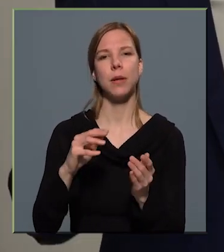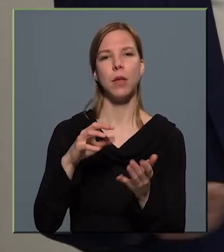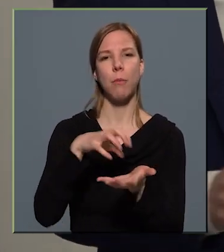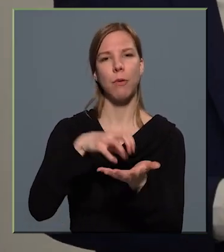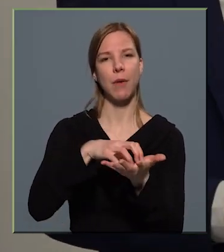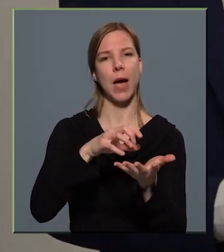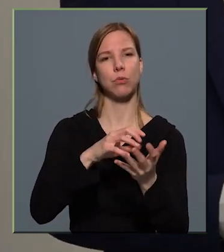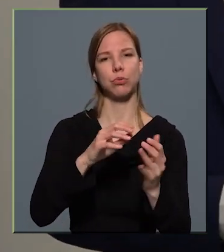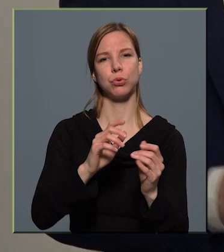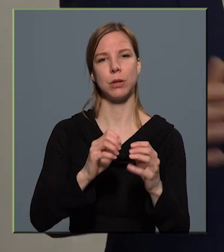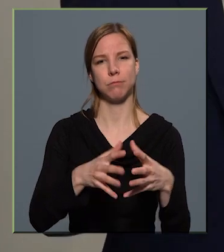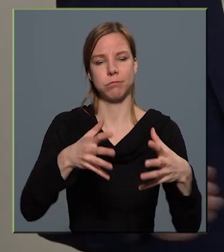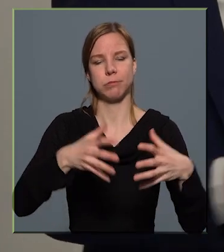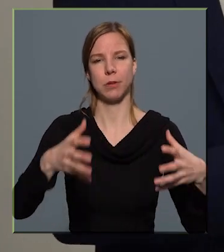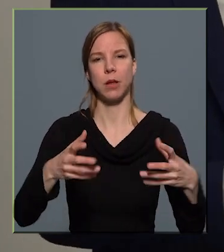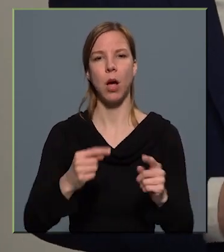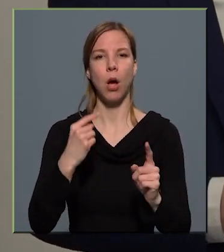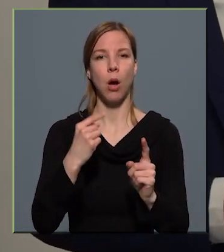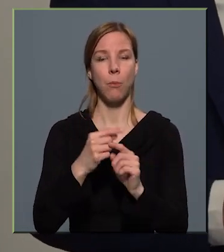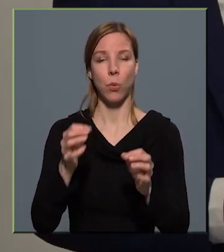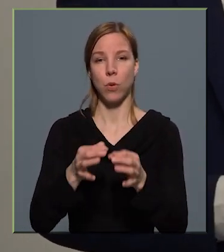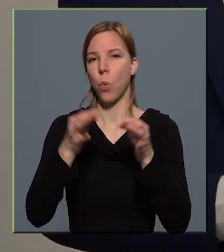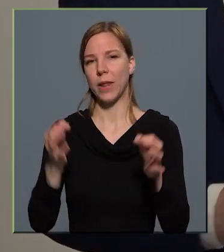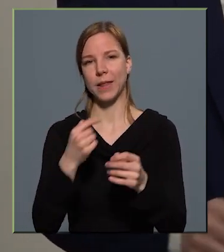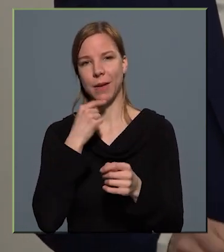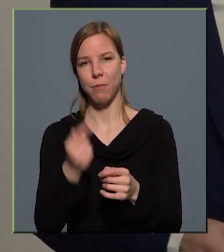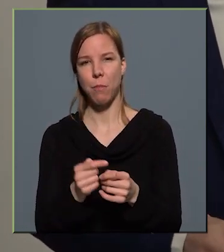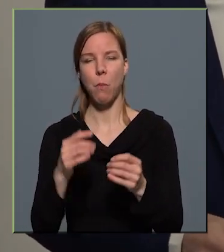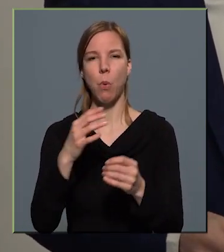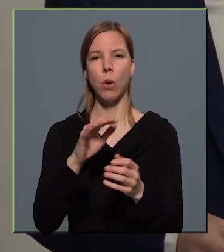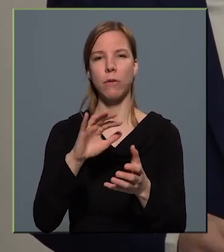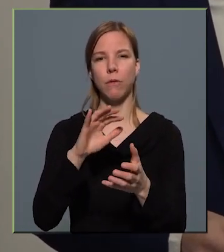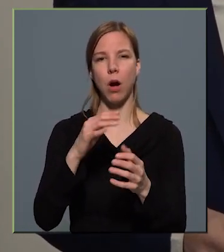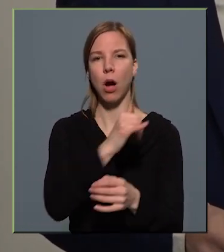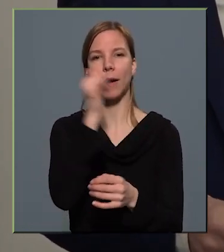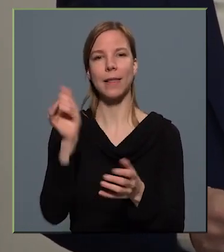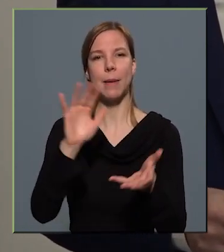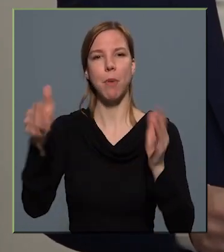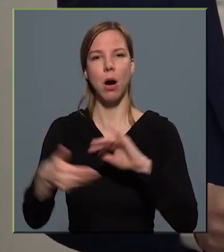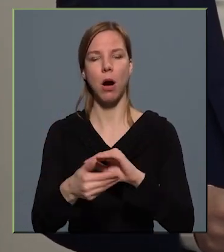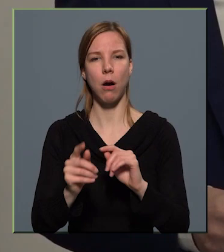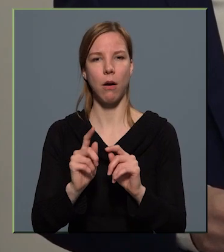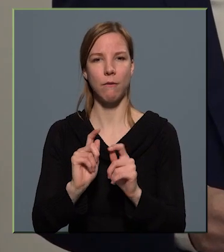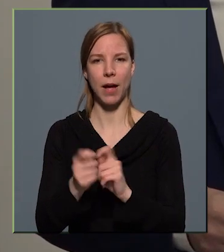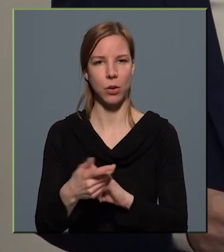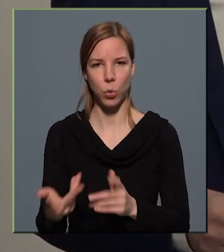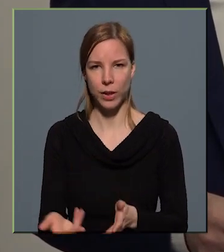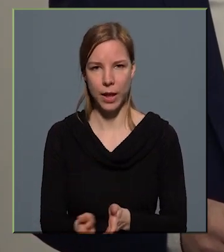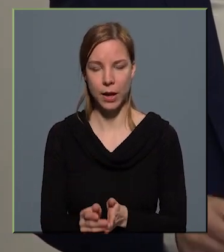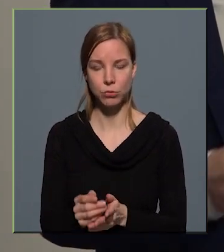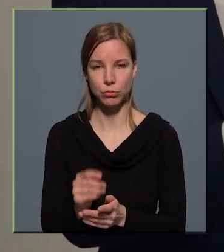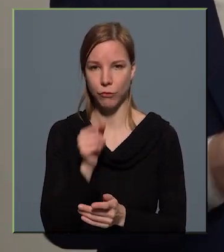akár a, legyünk őszinték, Kőbányát is elérő klímaváltozás majd